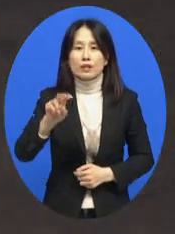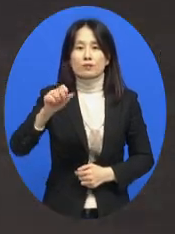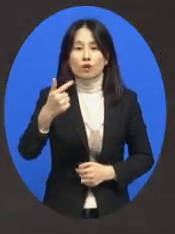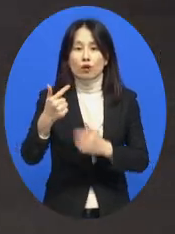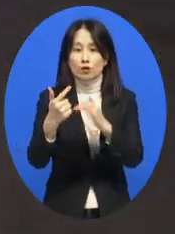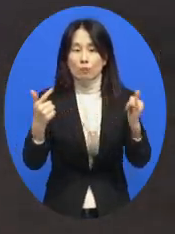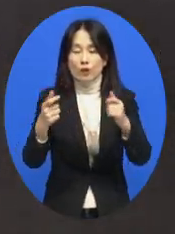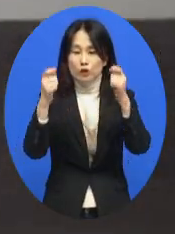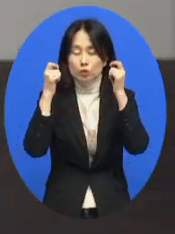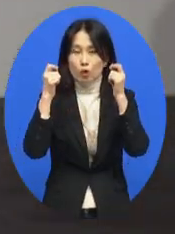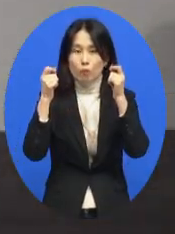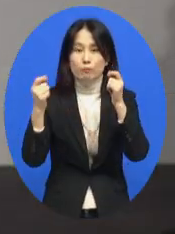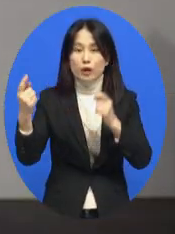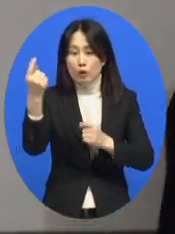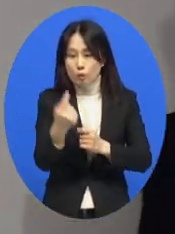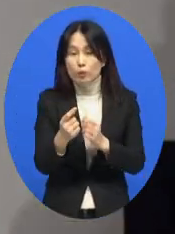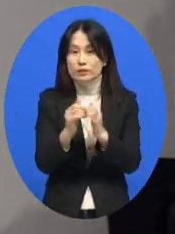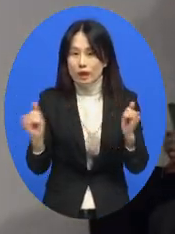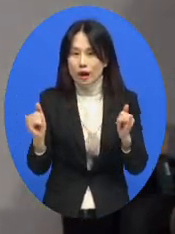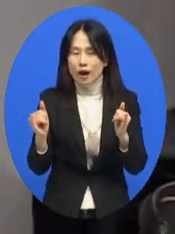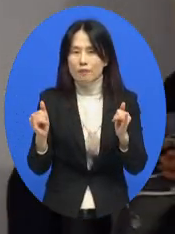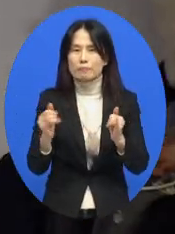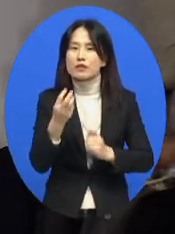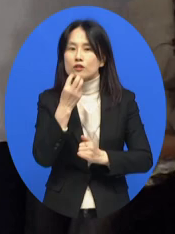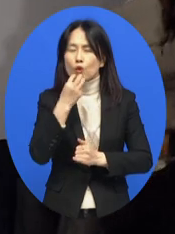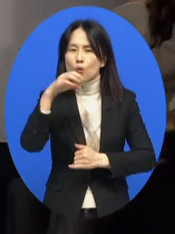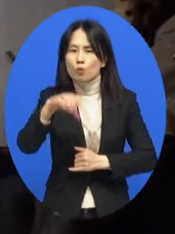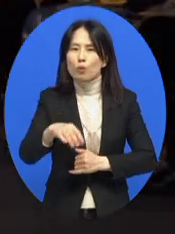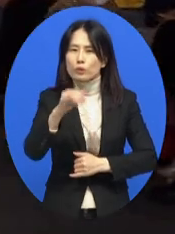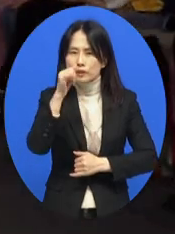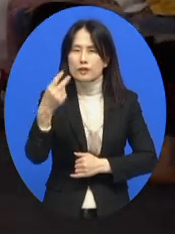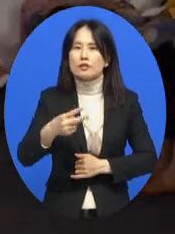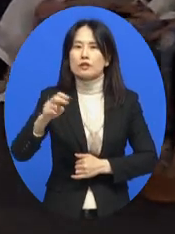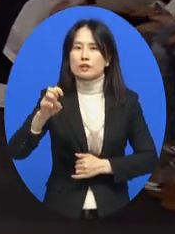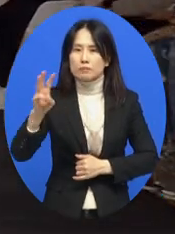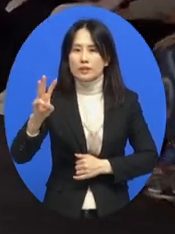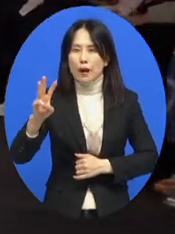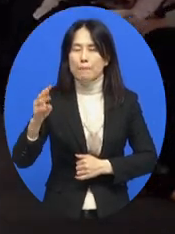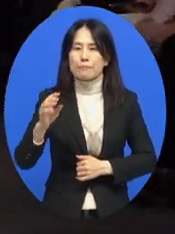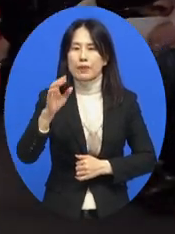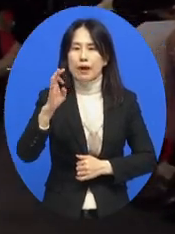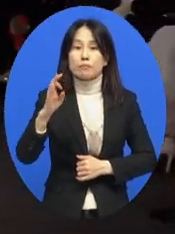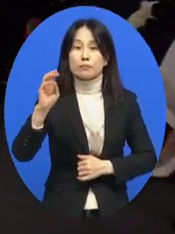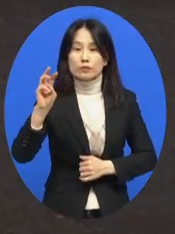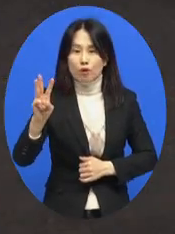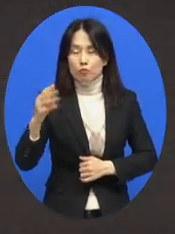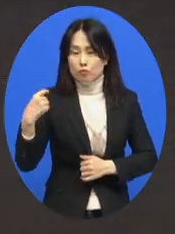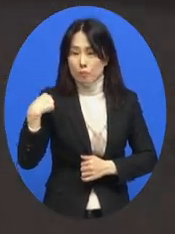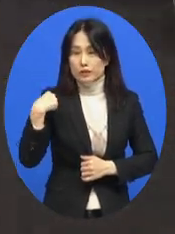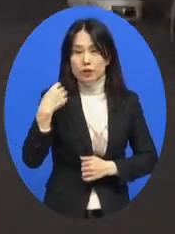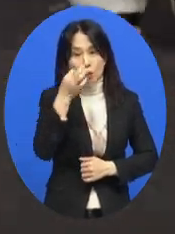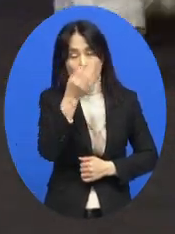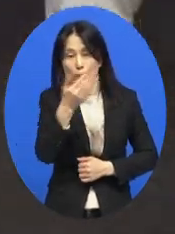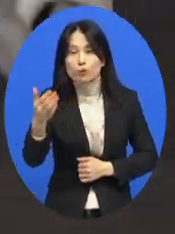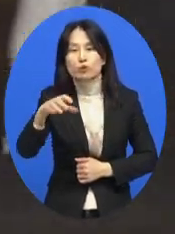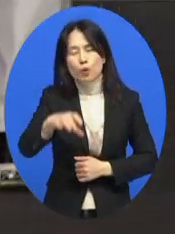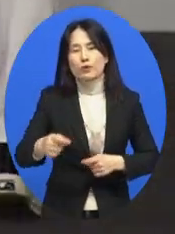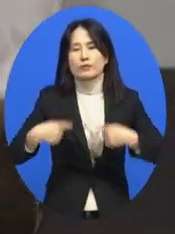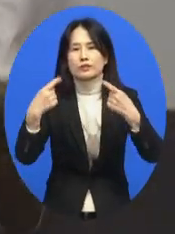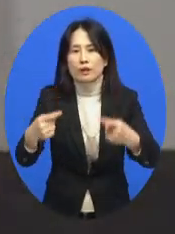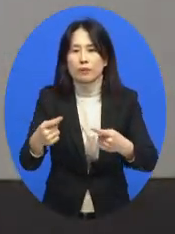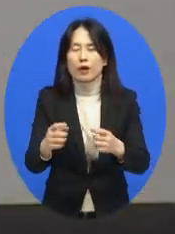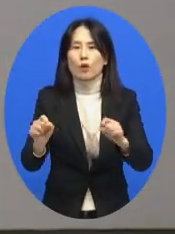최근에는 26명의 졸업 입주 디자이너가 서울 ddp에서 열리는 2023 FW 패션코드에 참여해